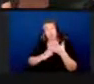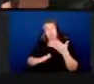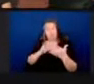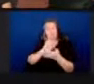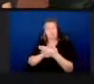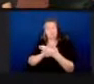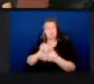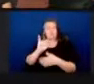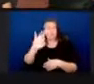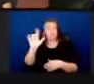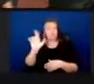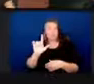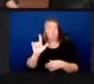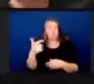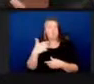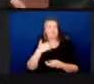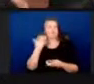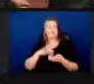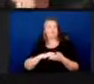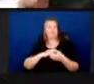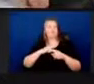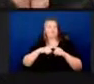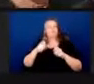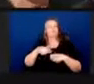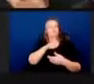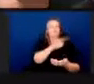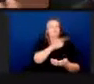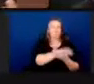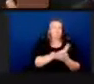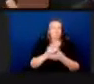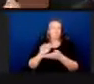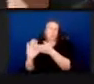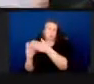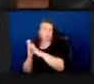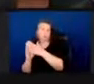Sehemu ya tatu inahusisha